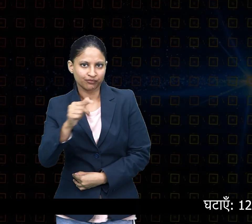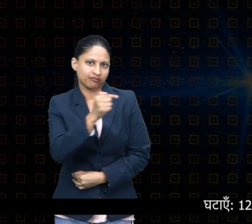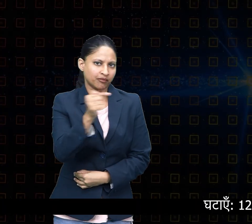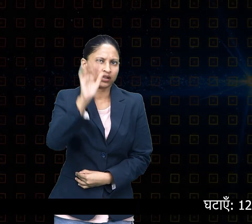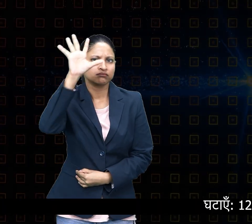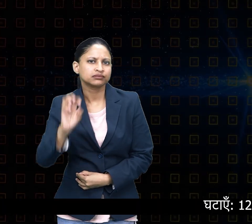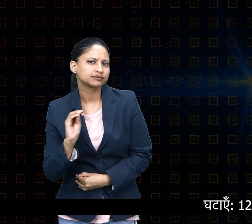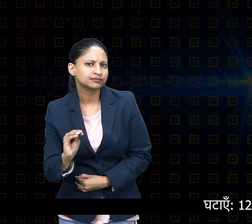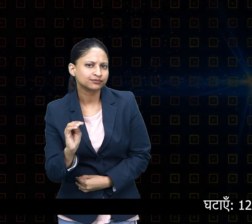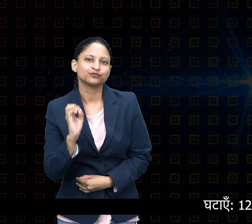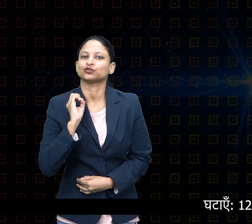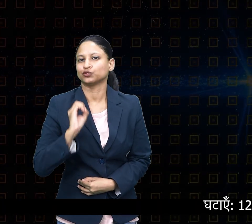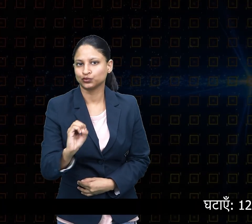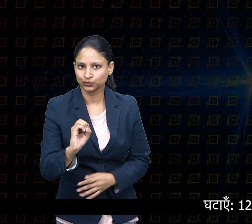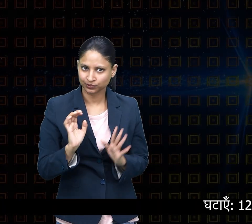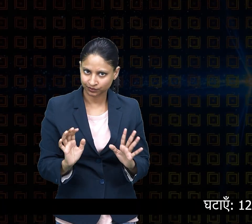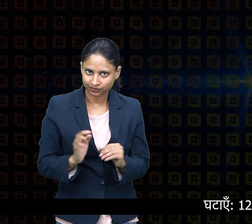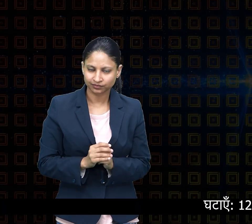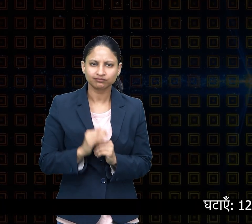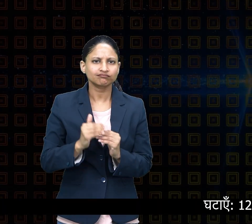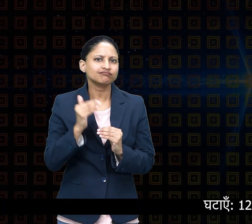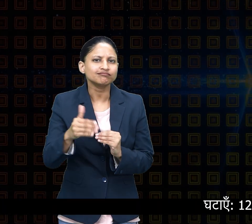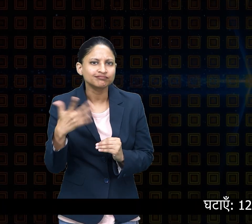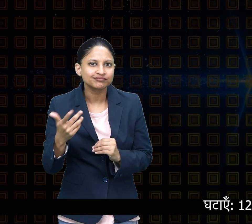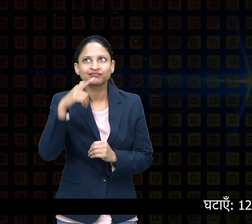घटाए, 12 घटा 12 बराबर 0।